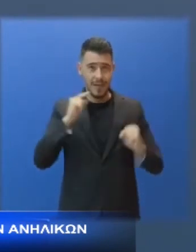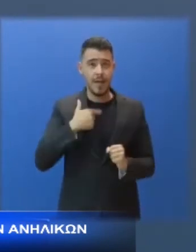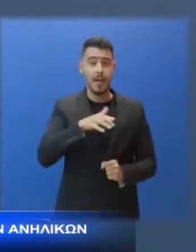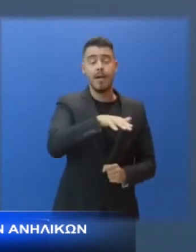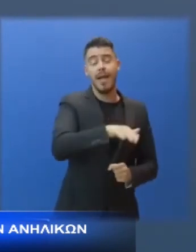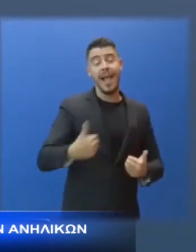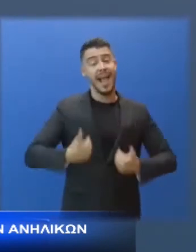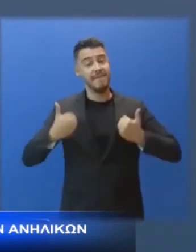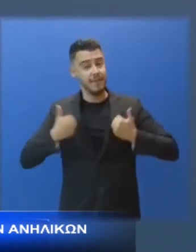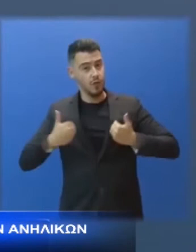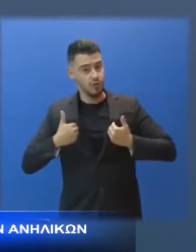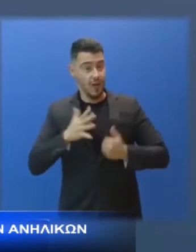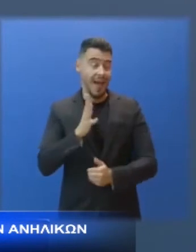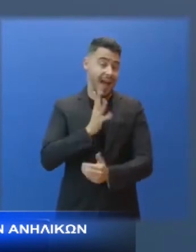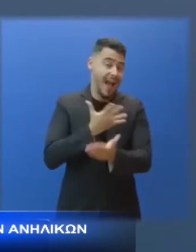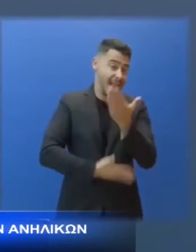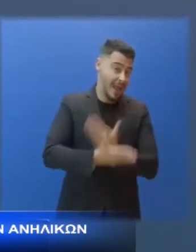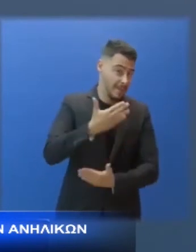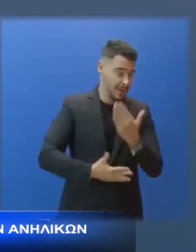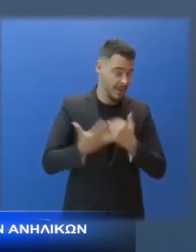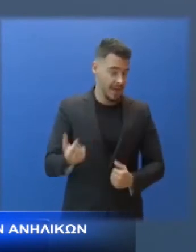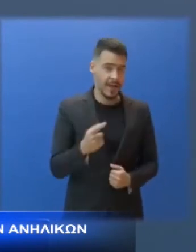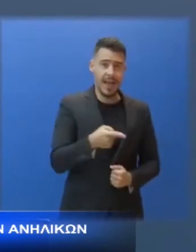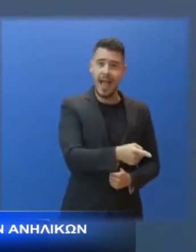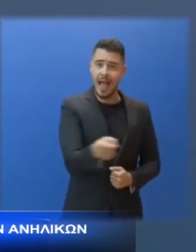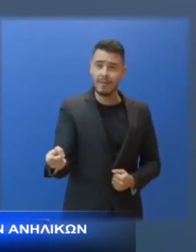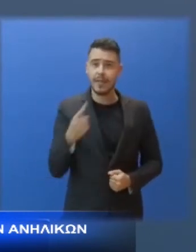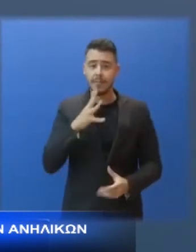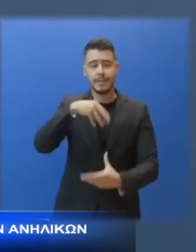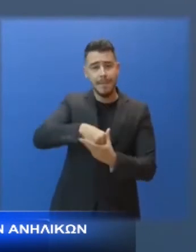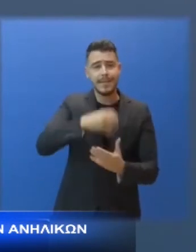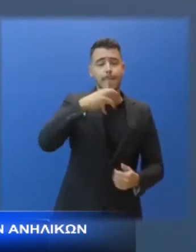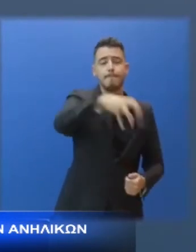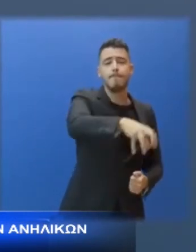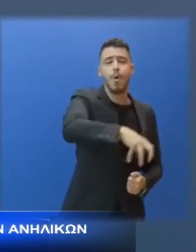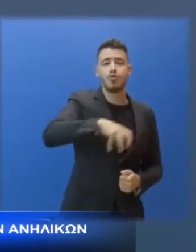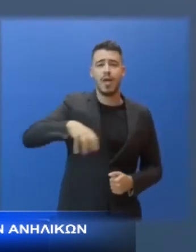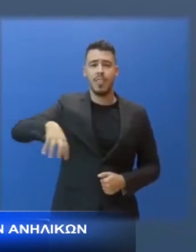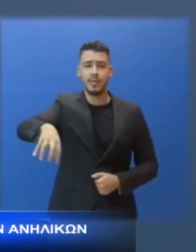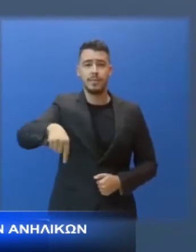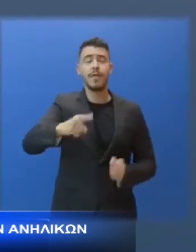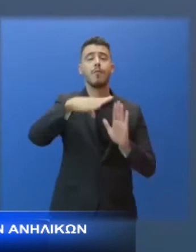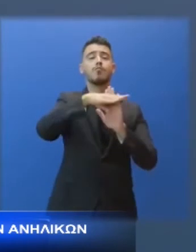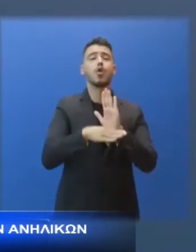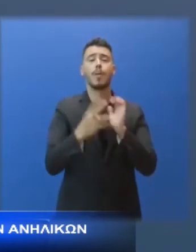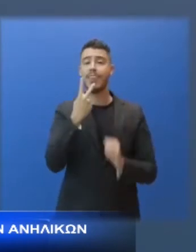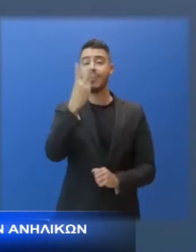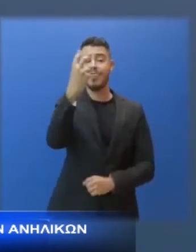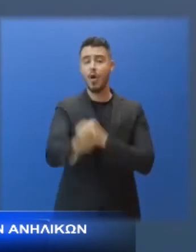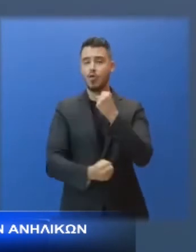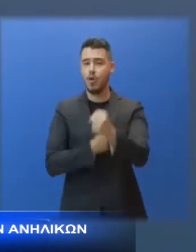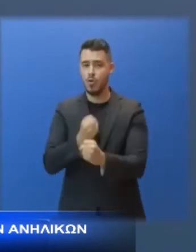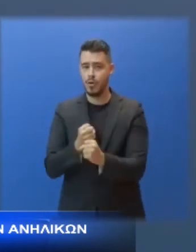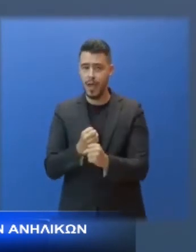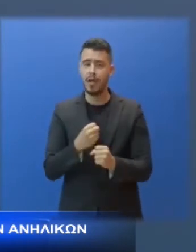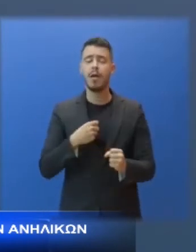άνω, που σήμερα ζουν σε μονάδες παιδικής προστασίας. Το πρόγραμμα θα προκυρήσεται τουλάχιστον κάθε 2 χρόνια και προβλέπει μια σειρά από υποστηρικτικά